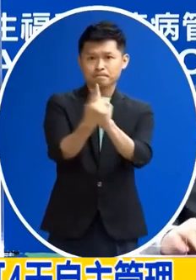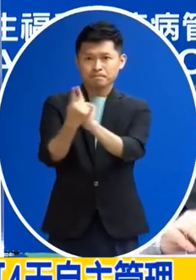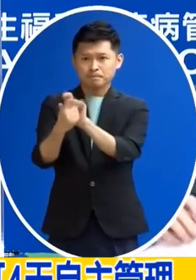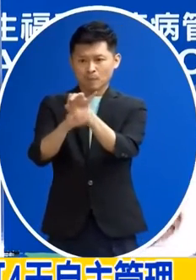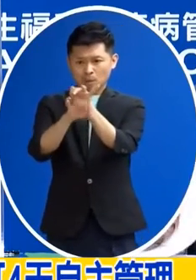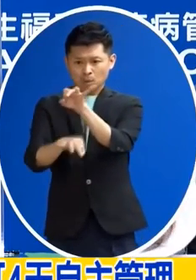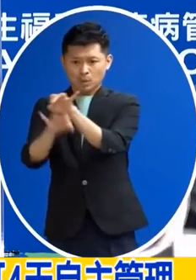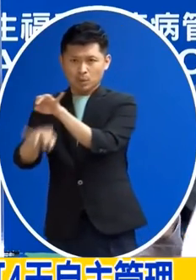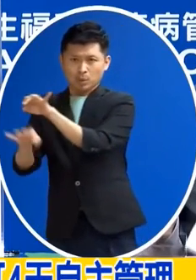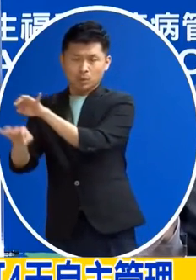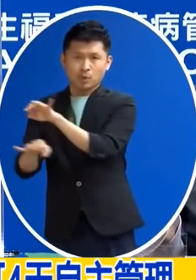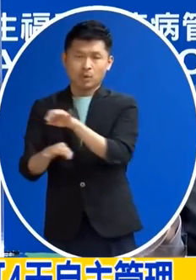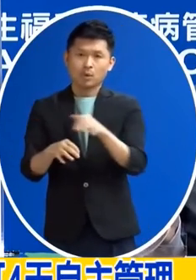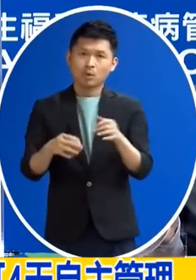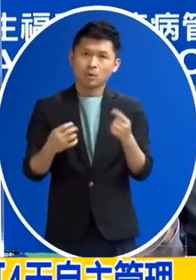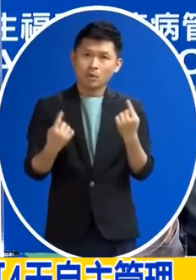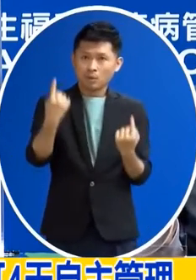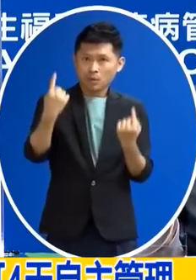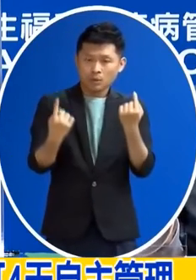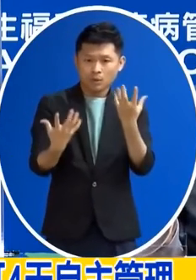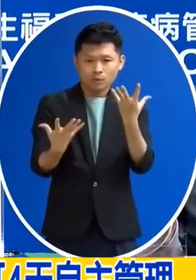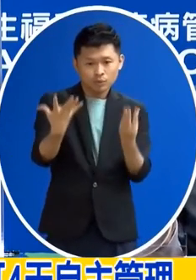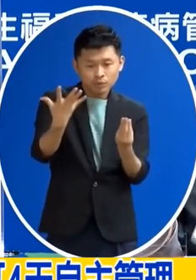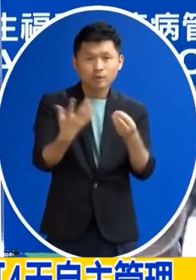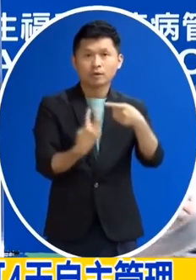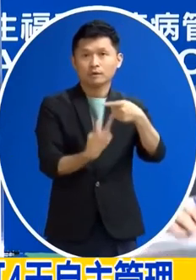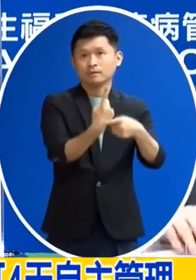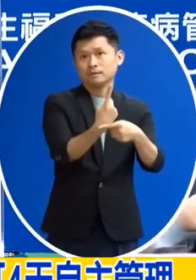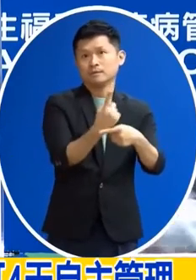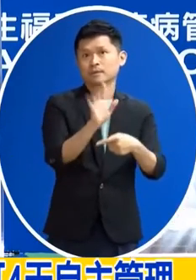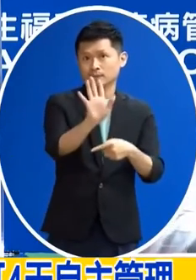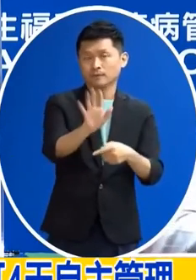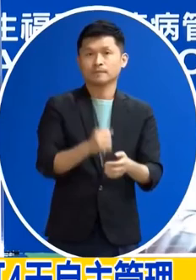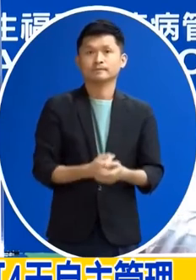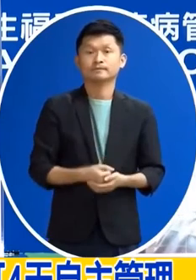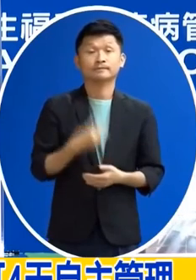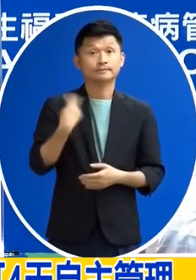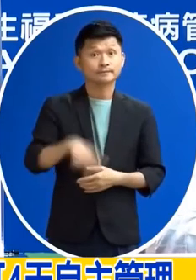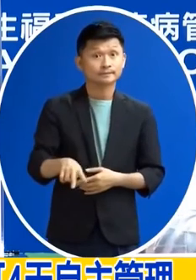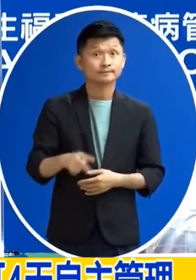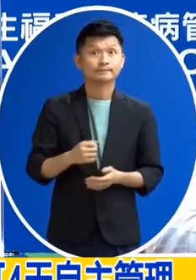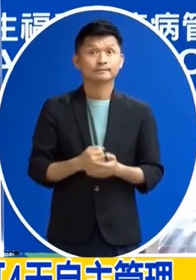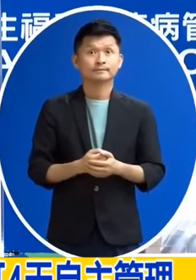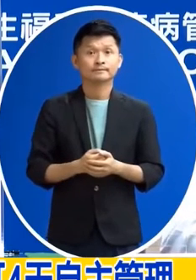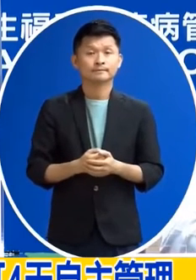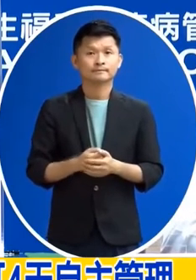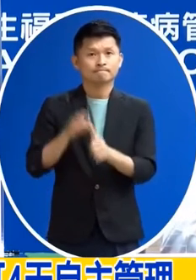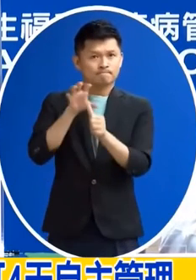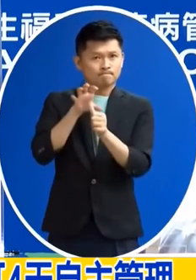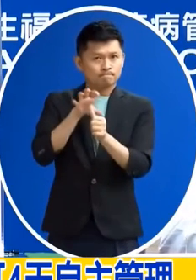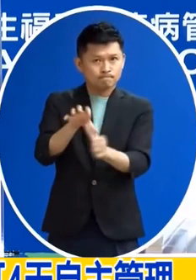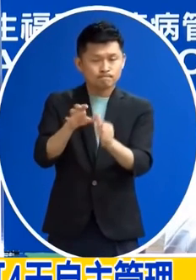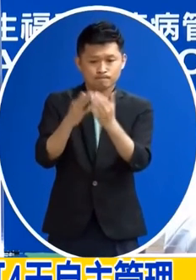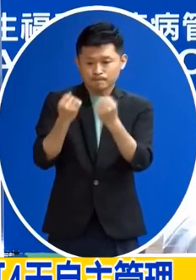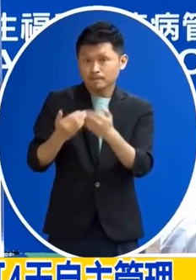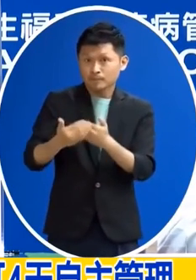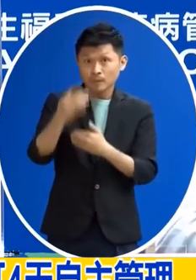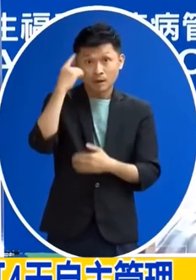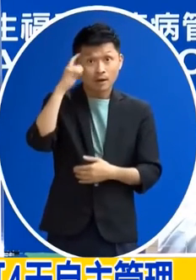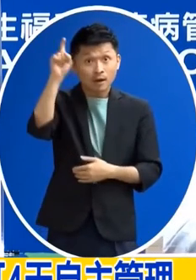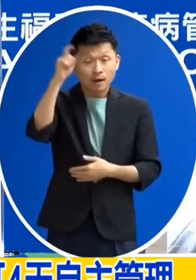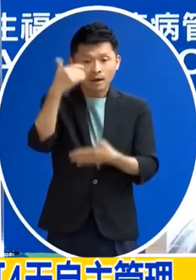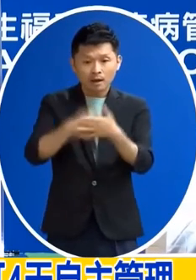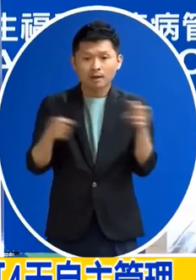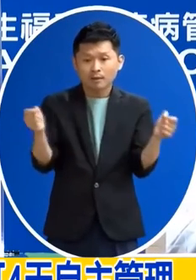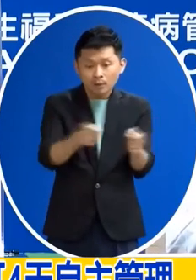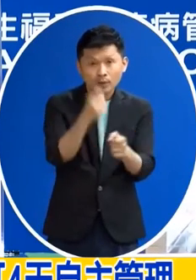对象起码是少了一半，然后再过来我们从十天的强制的隔离变成是三